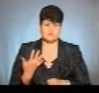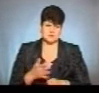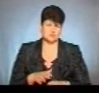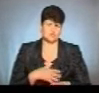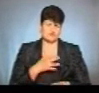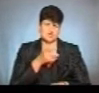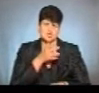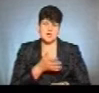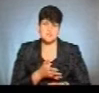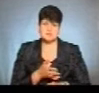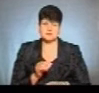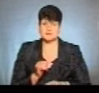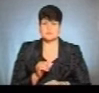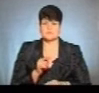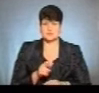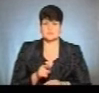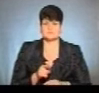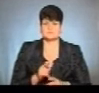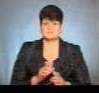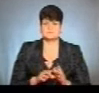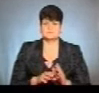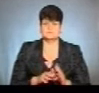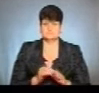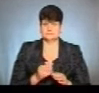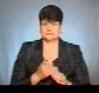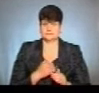тривалий час, і відповідно вони балотуються звідси. І